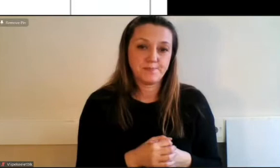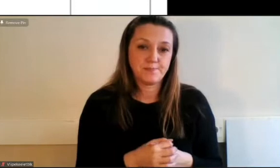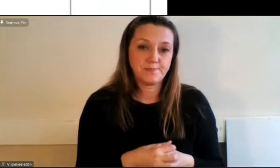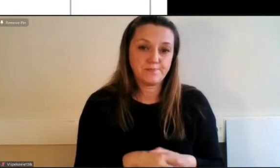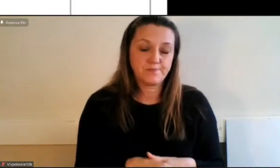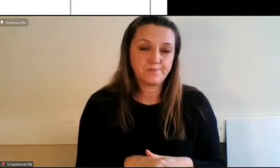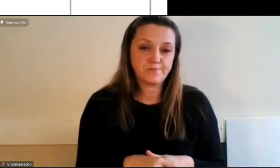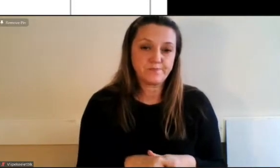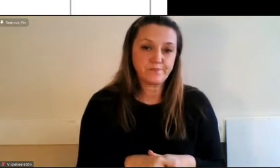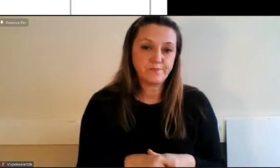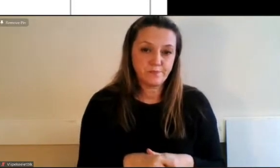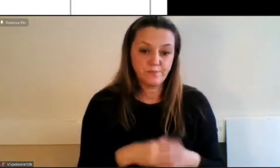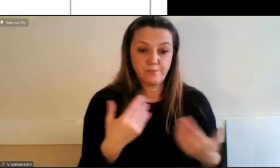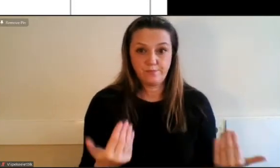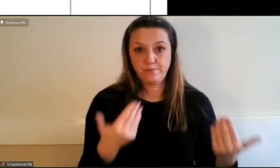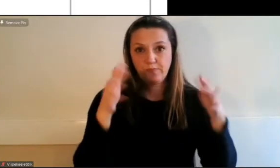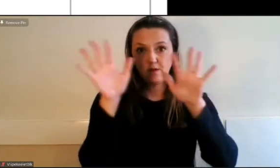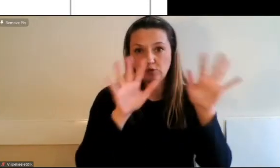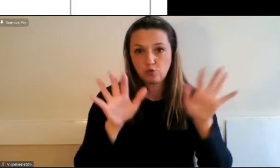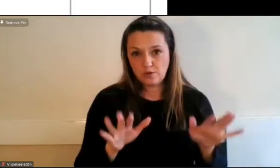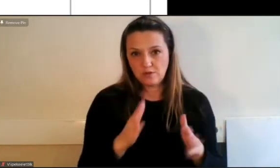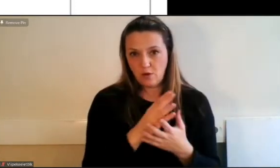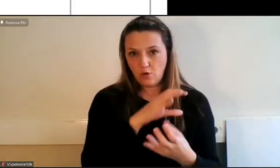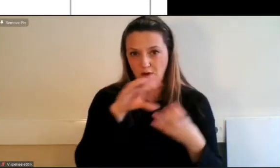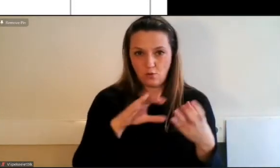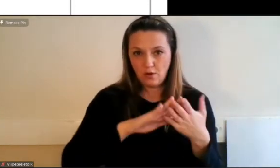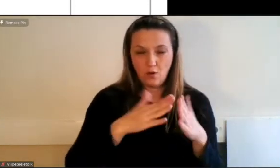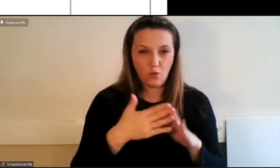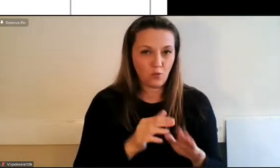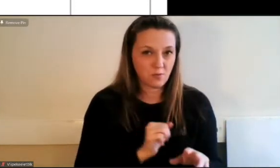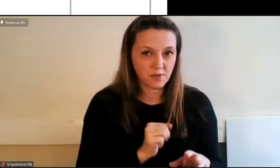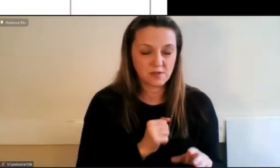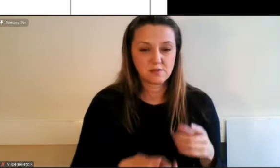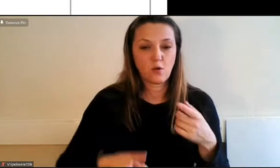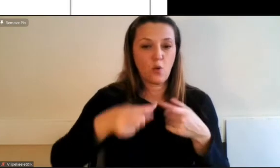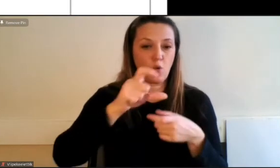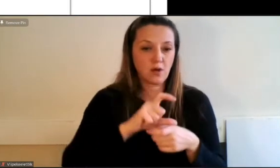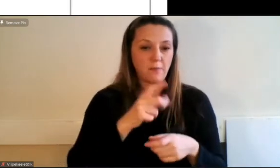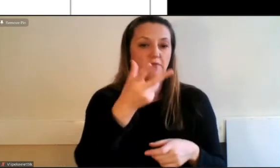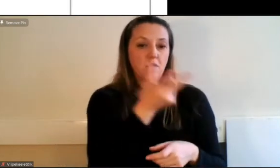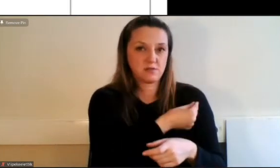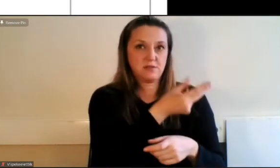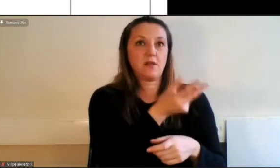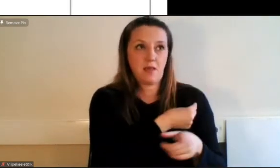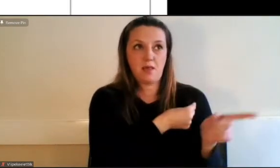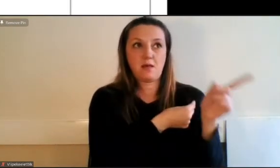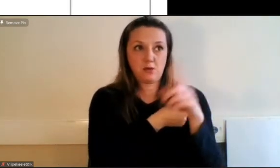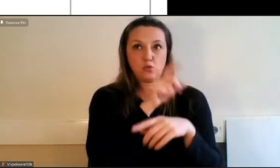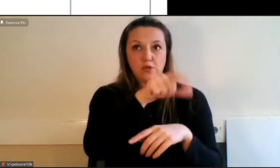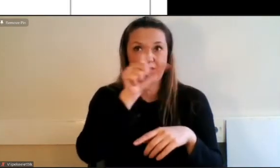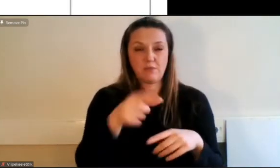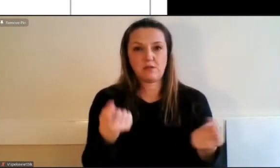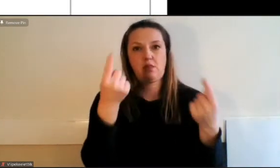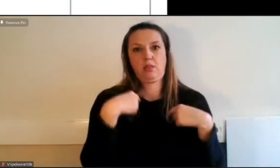ja nende vaktsineeritud ja vaktsineerimata pereliikmeid, ehk siis nakkuse korral, kui palju